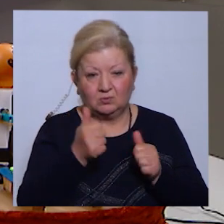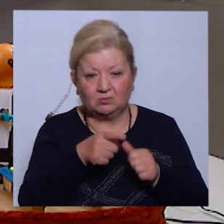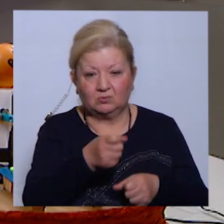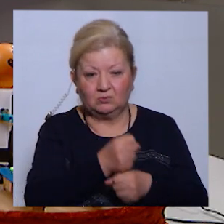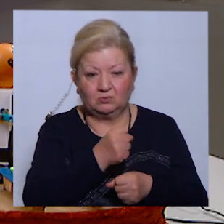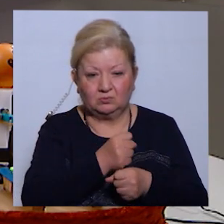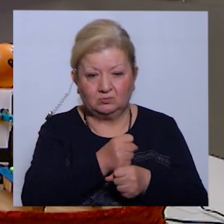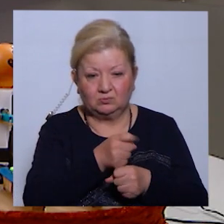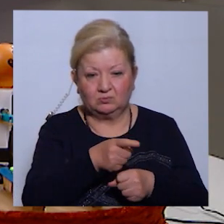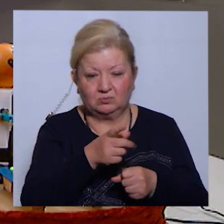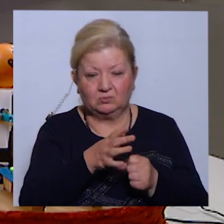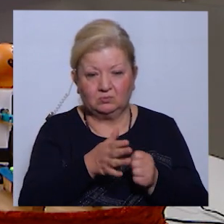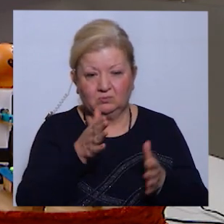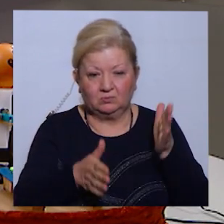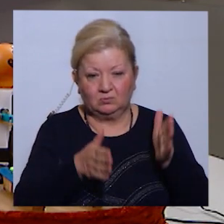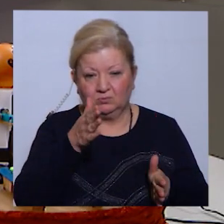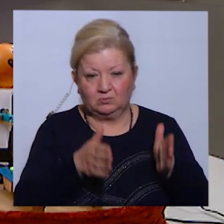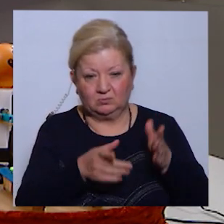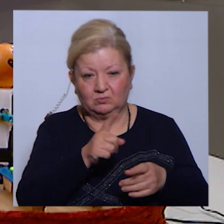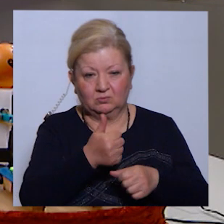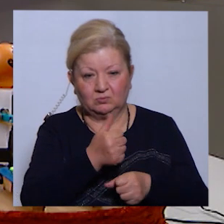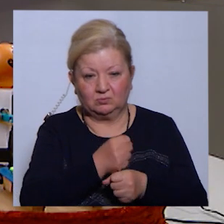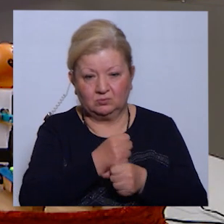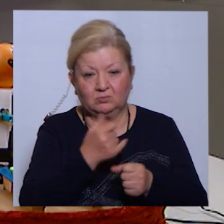ფუნქციონირებს ეს რობოტი. ეხლა ვე შევაერთებ.